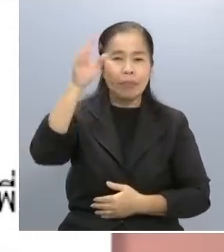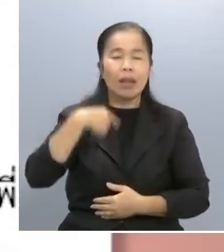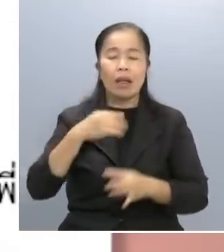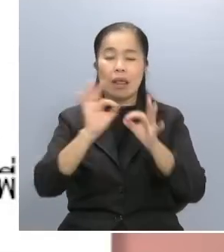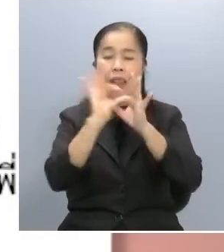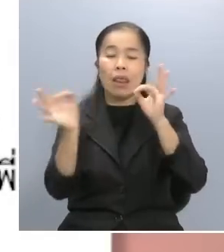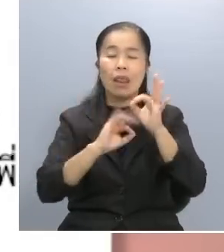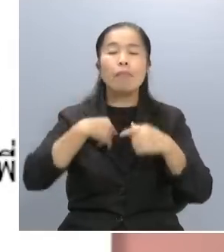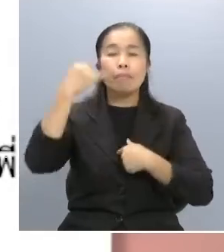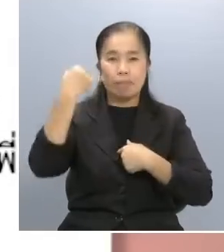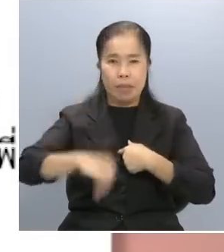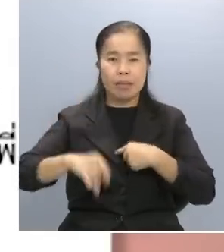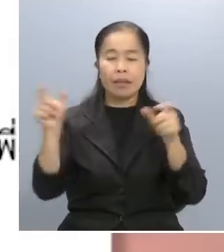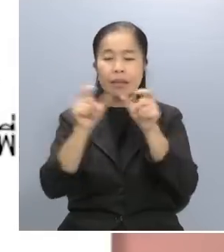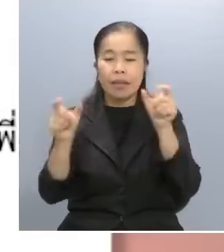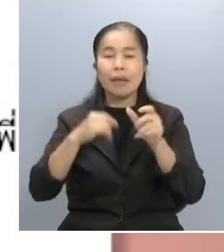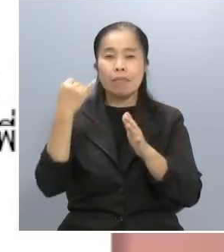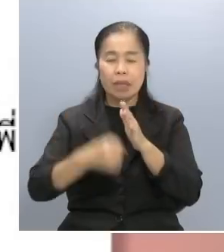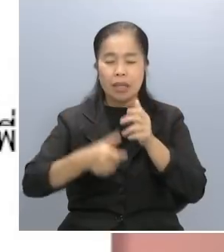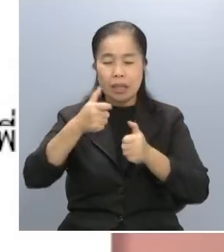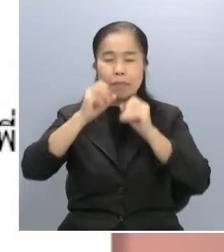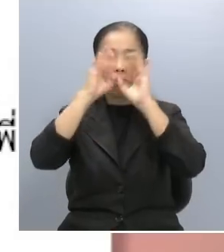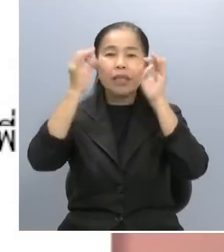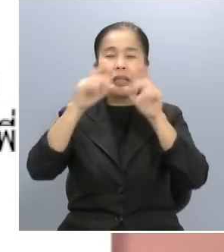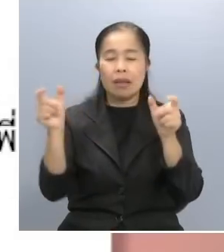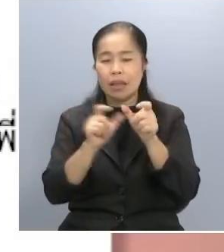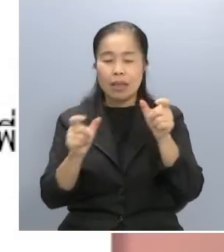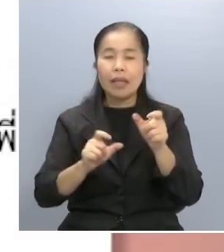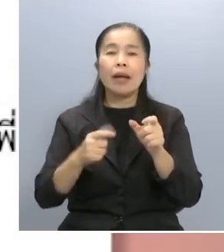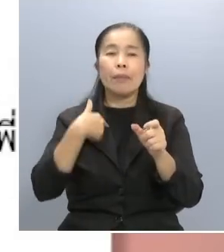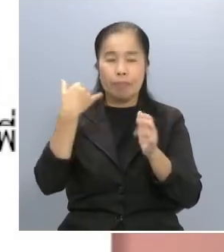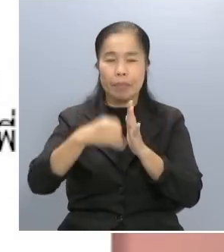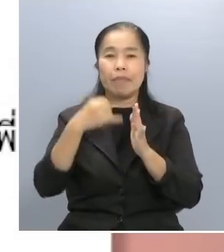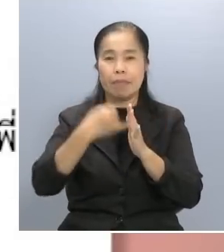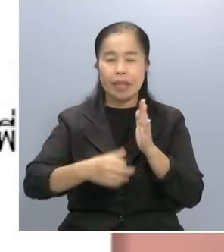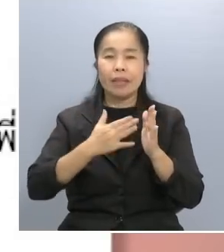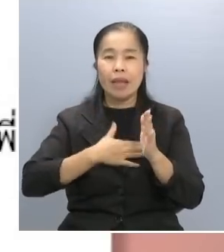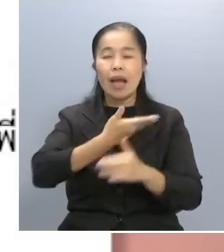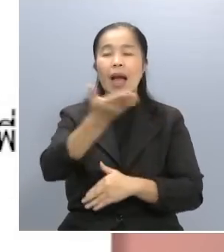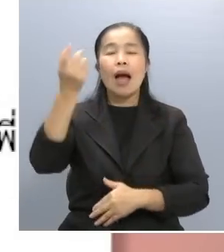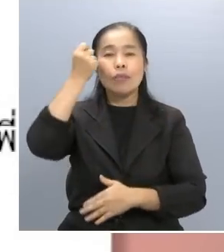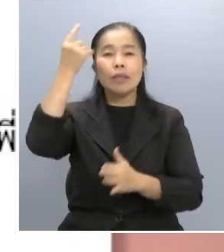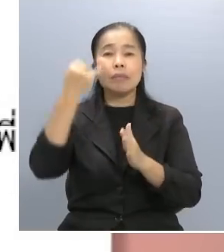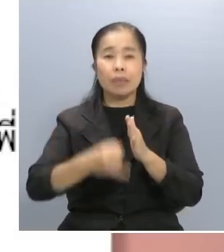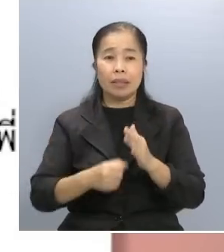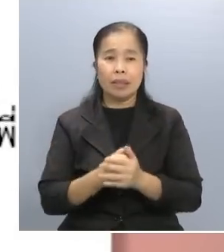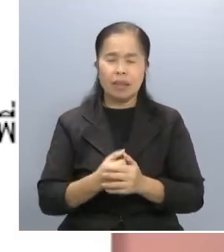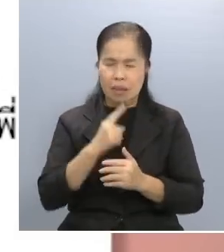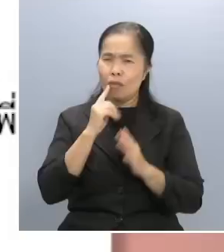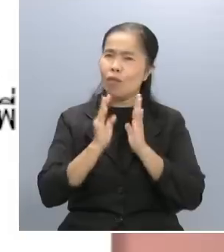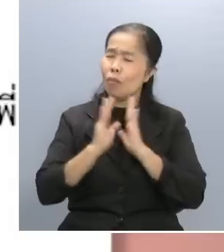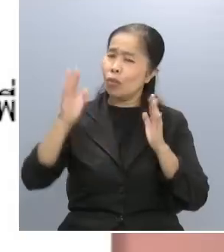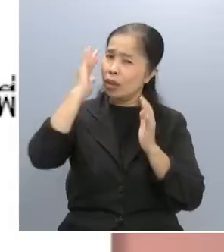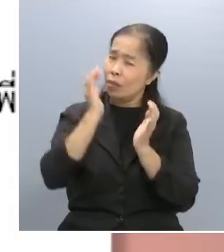คำพูดของเธอผิดเธอไม่ได้พิมพ์ให้ชัดเจนว่าเป่าแล้วไม่ถึงเกณฑ์ก็เลยกลายเป็นประเด็นทำให้คนเข้าใจผิดคือขอบคุณตำรวจอ่ะขอบคุณที่